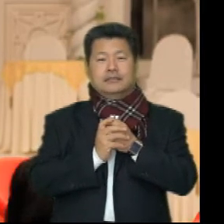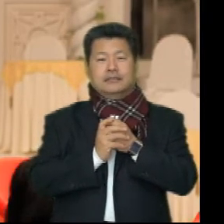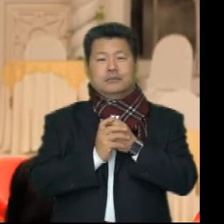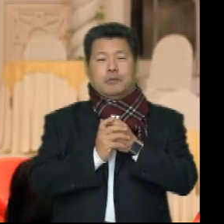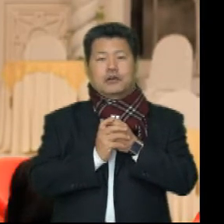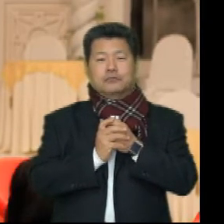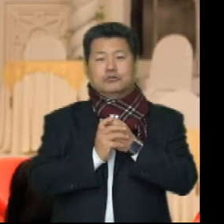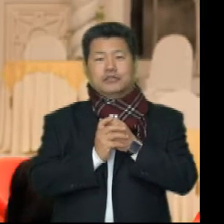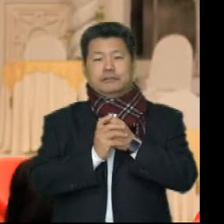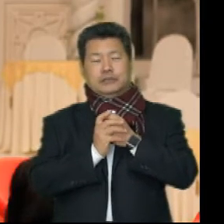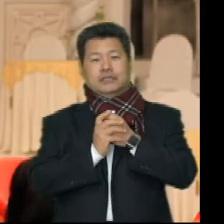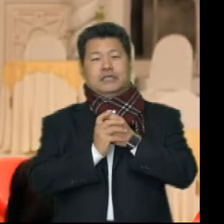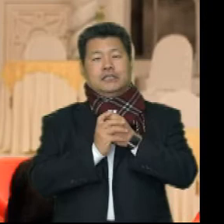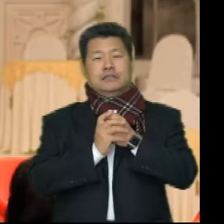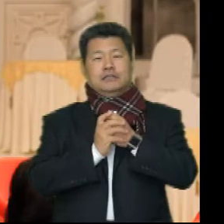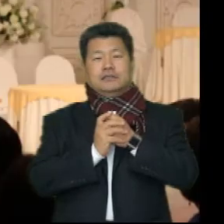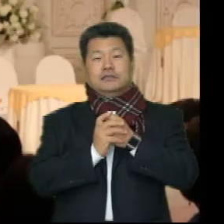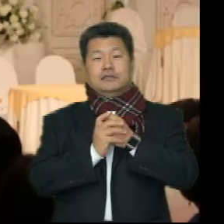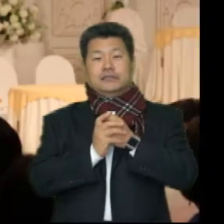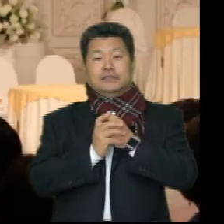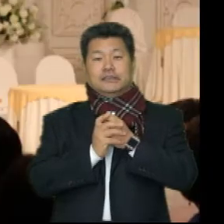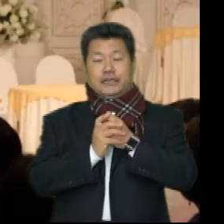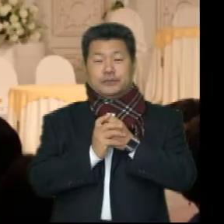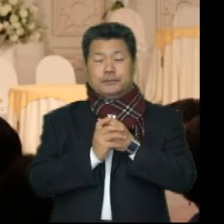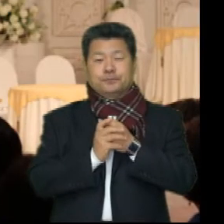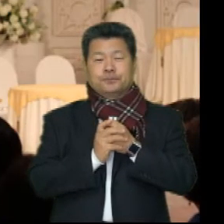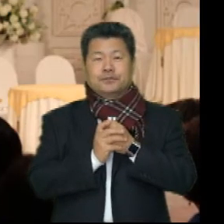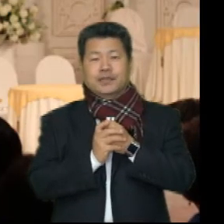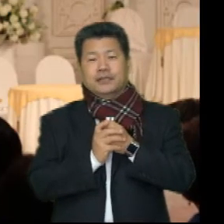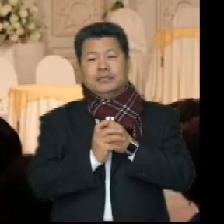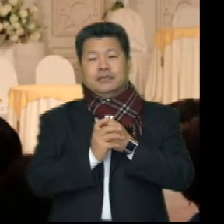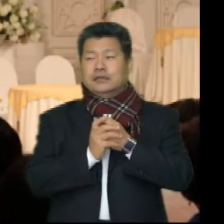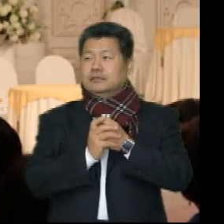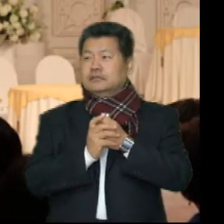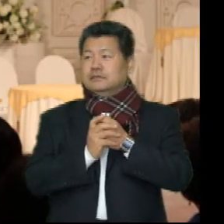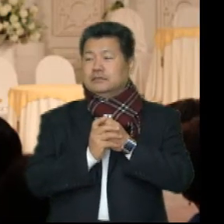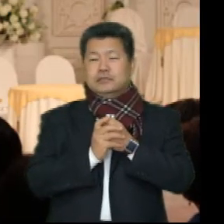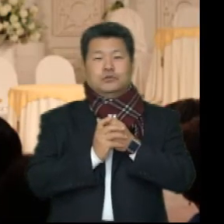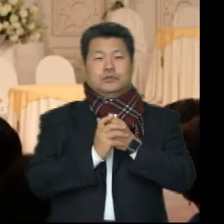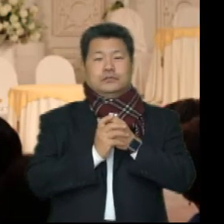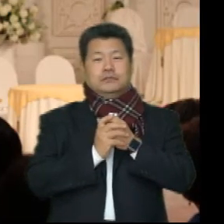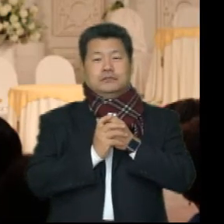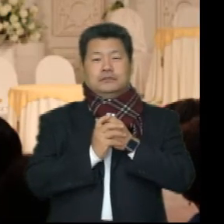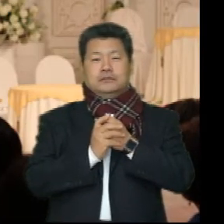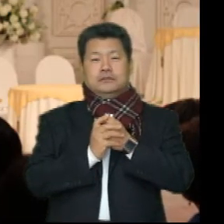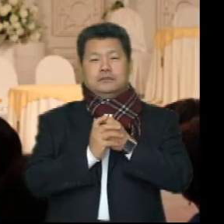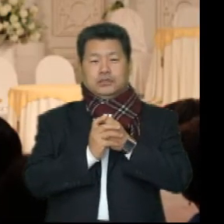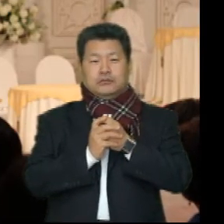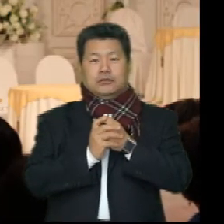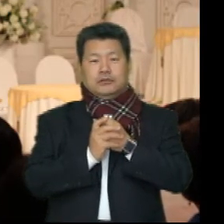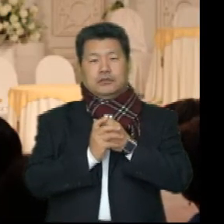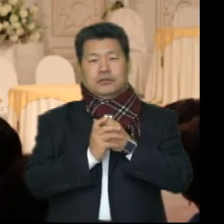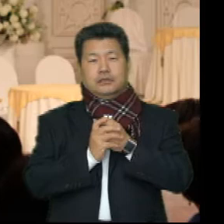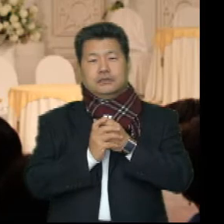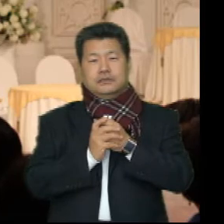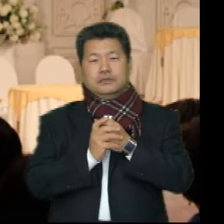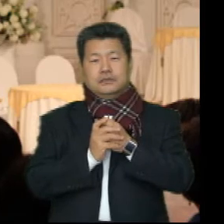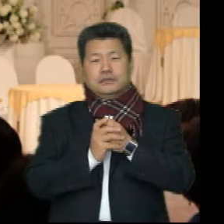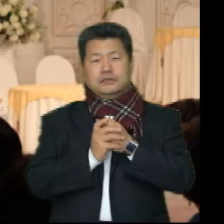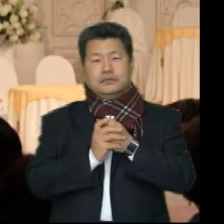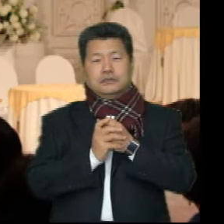황태탕에 밥 한 그릇 먹고 나면 든든하죠. 예, 한 15년 정도